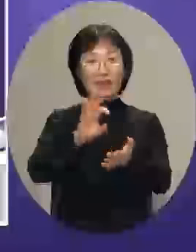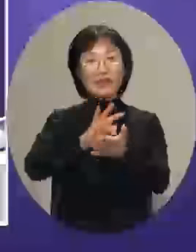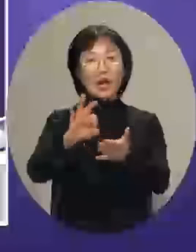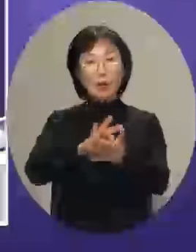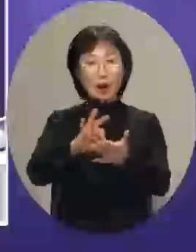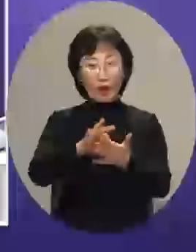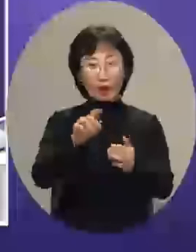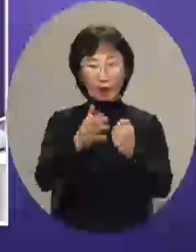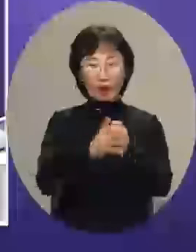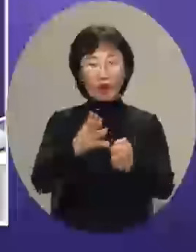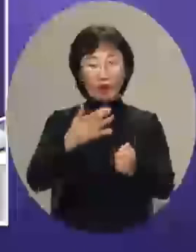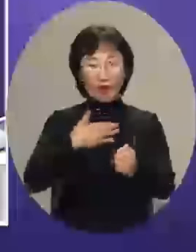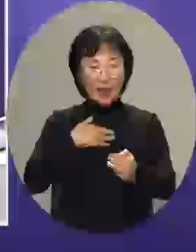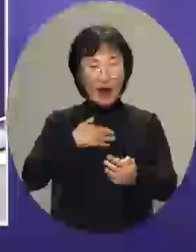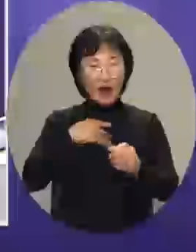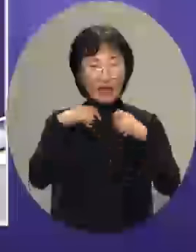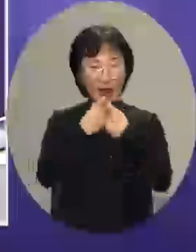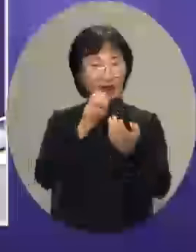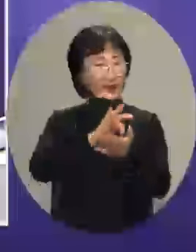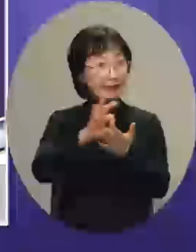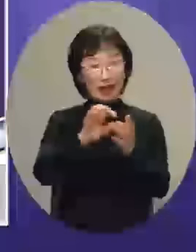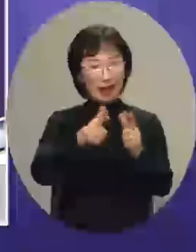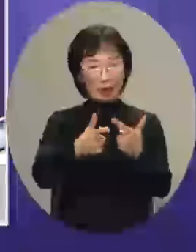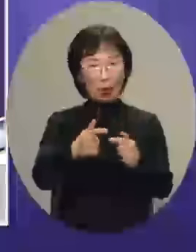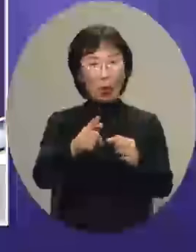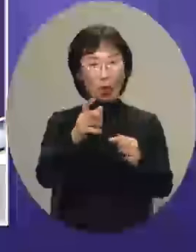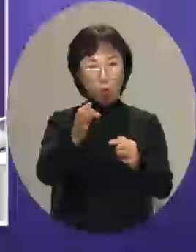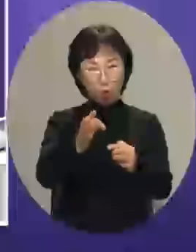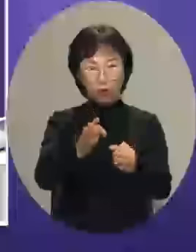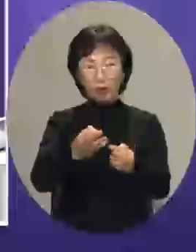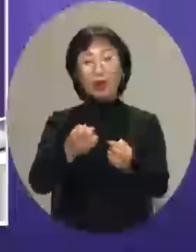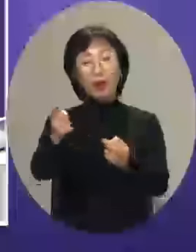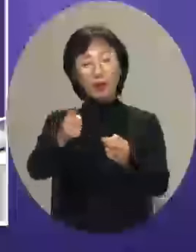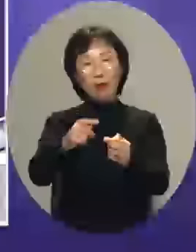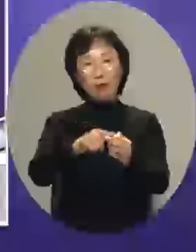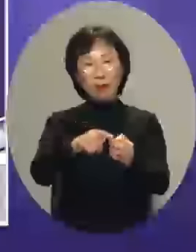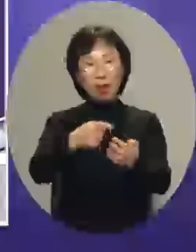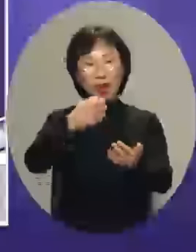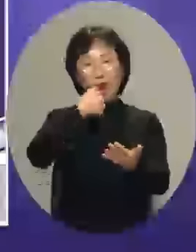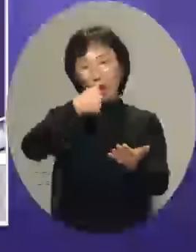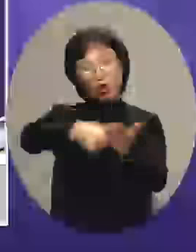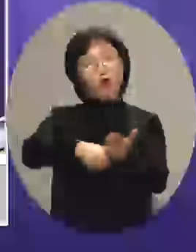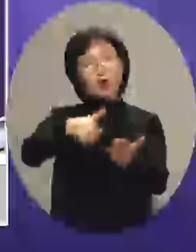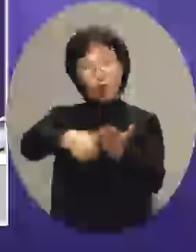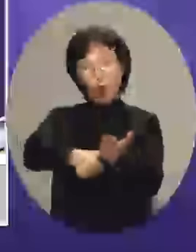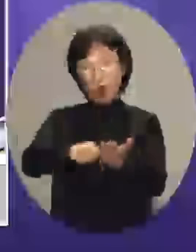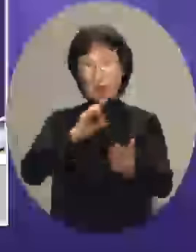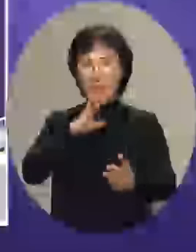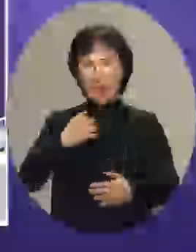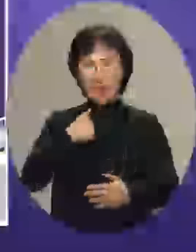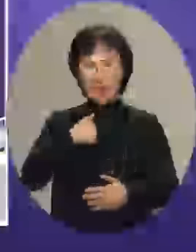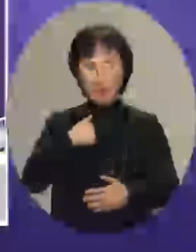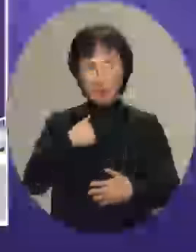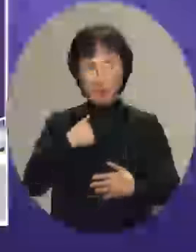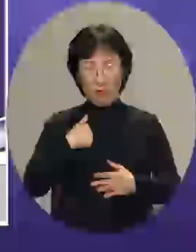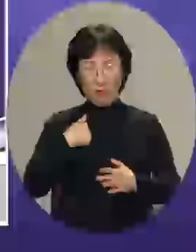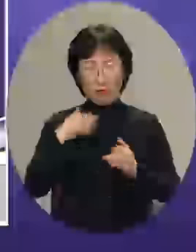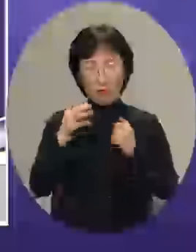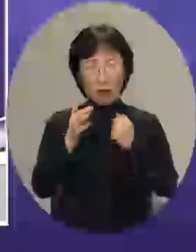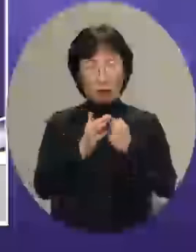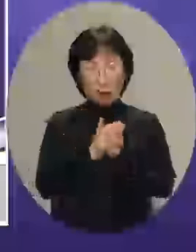네? 저는 제가 쓰는 게 아니고 집행하는 거고요. 네. 그다음에 검사 출신들이 검사 출신들이 공천받는 거